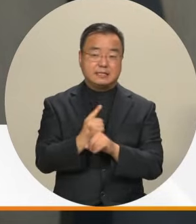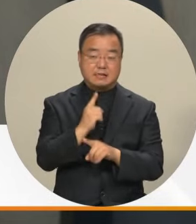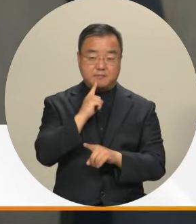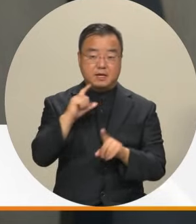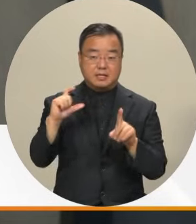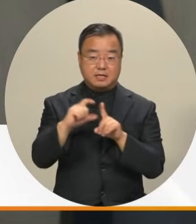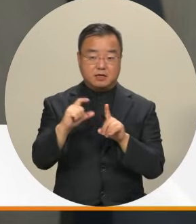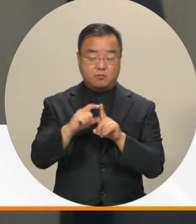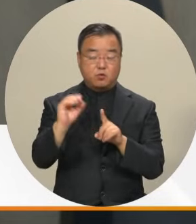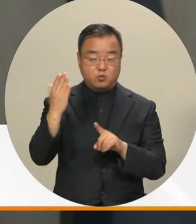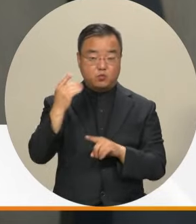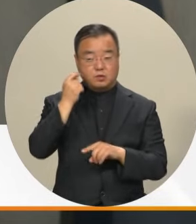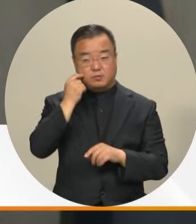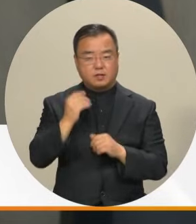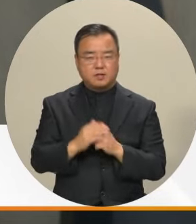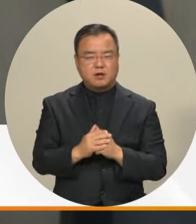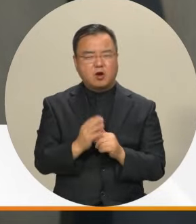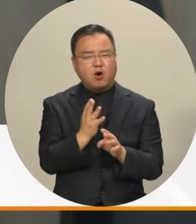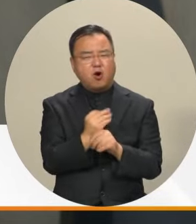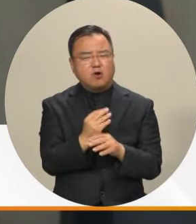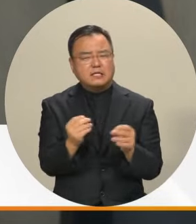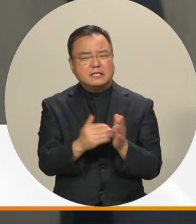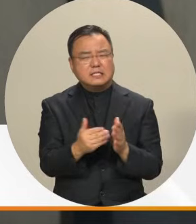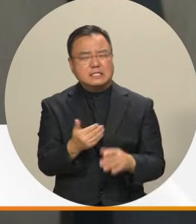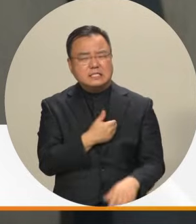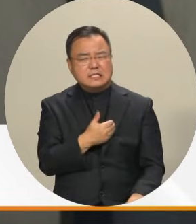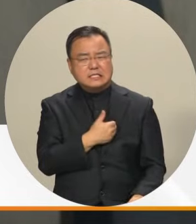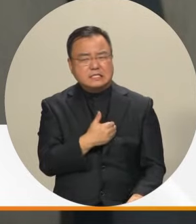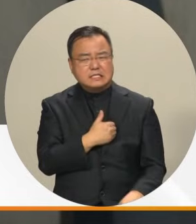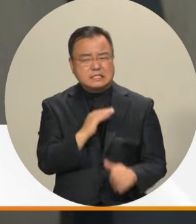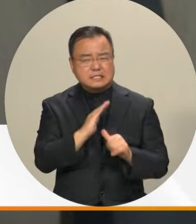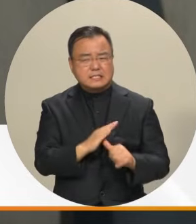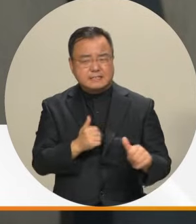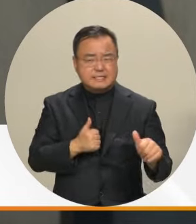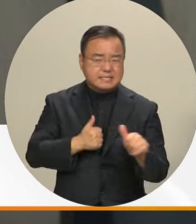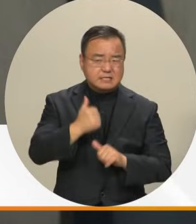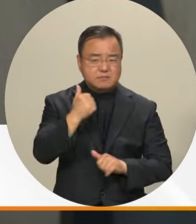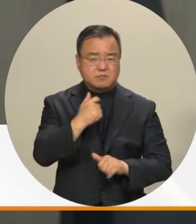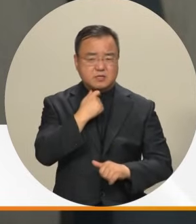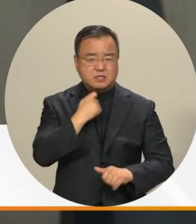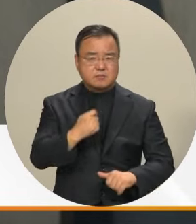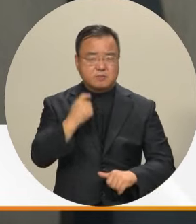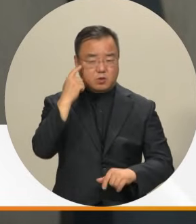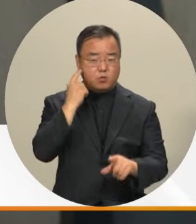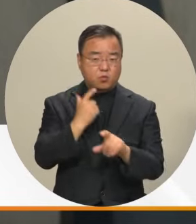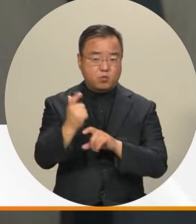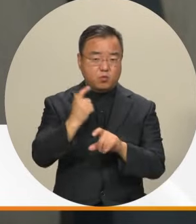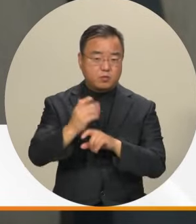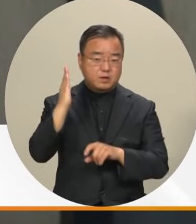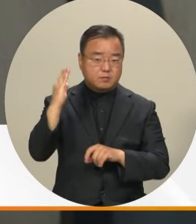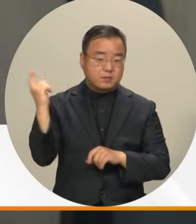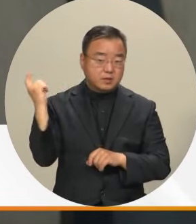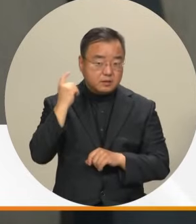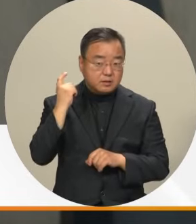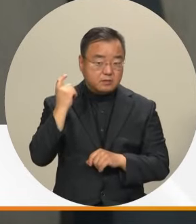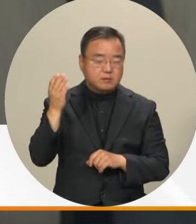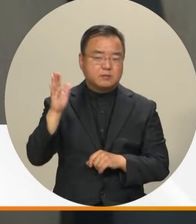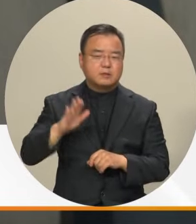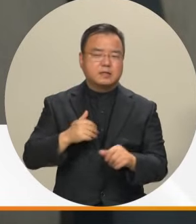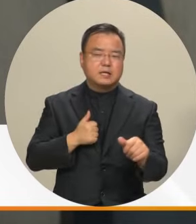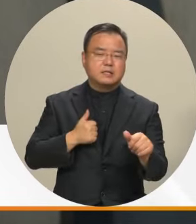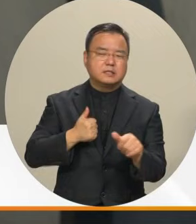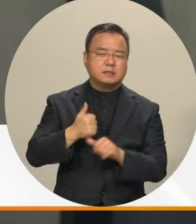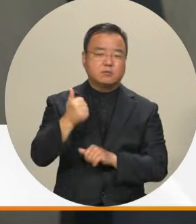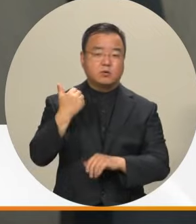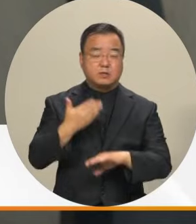있습니다 언제까지 버텨야 되느냐 극복하고 싶다라는 고민을 제가 많이 듣는데요 극복을 좀 다르게